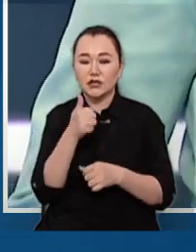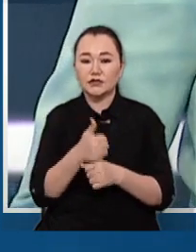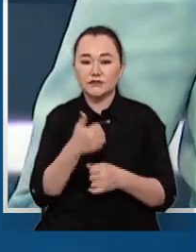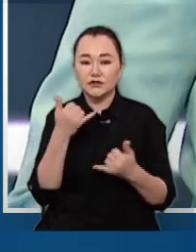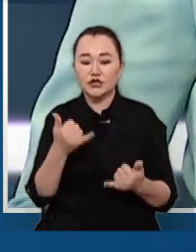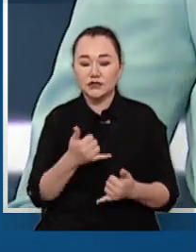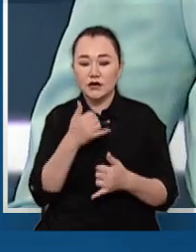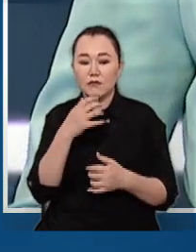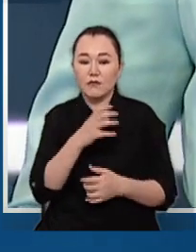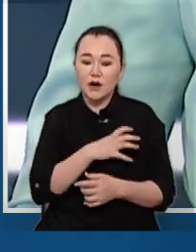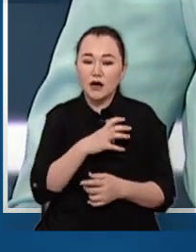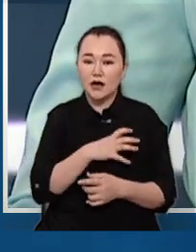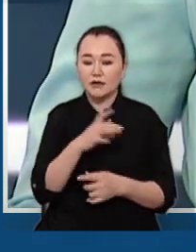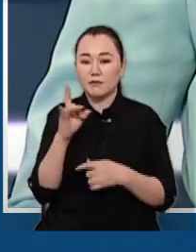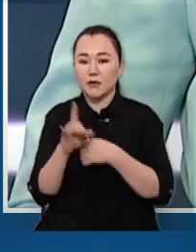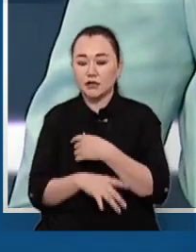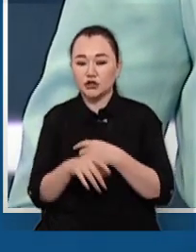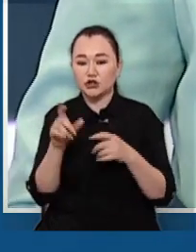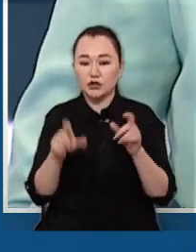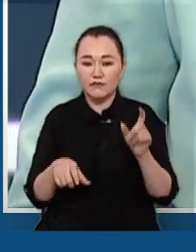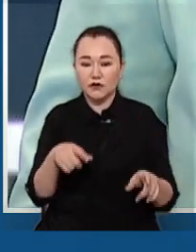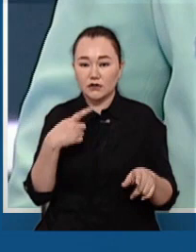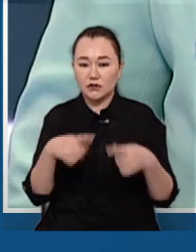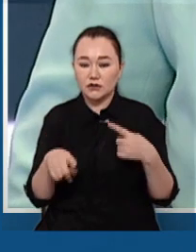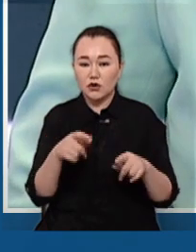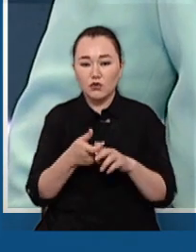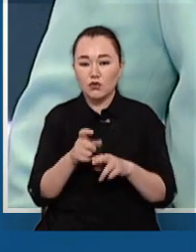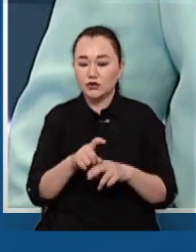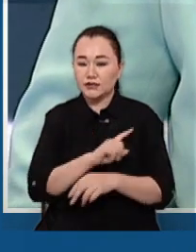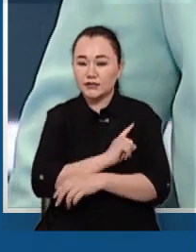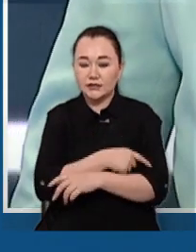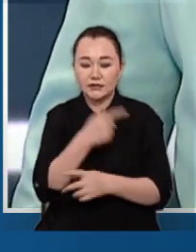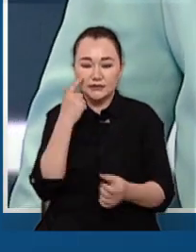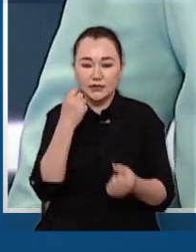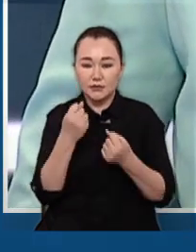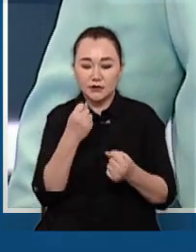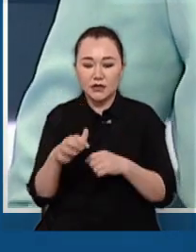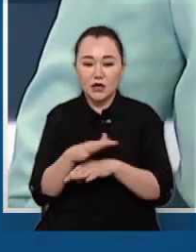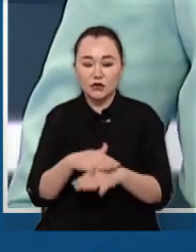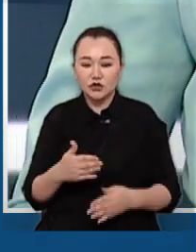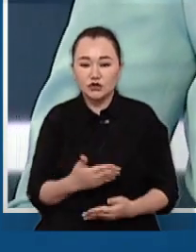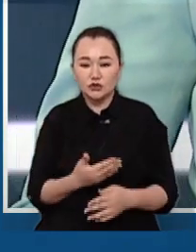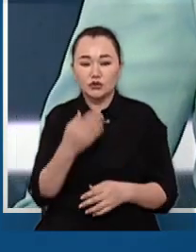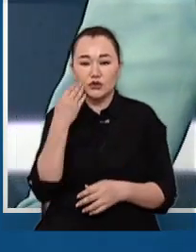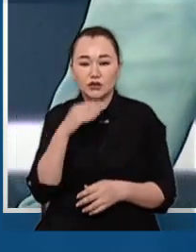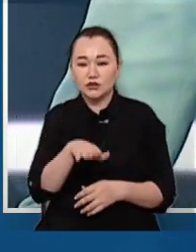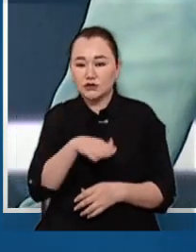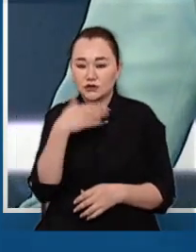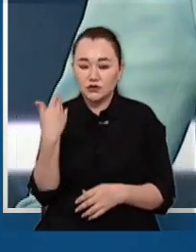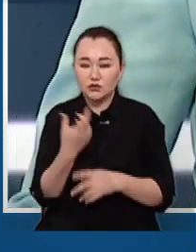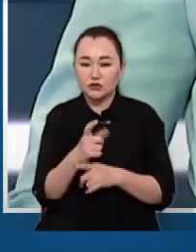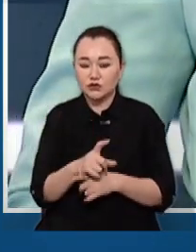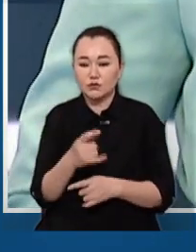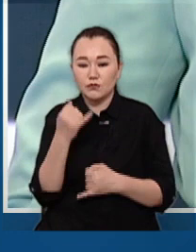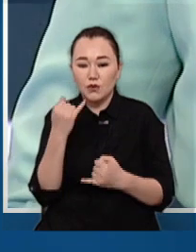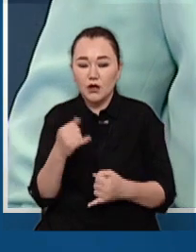қазір бай мен кедей арасы алшақтай түсті деді. Халықтың тұрмыс сапасы да нашар екенін айтты. Сол үшін үкімет пен